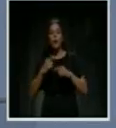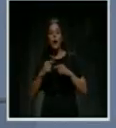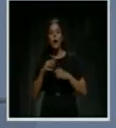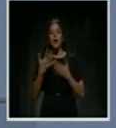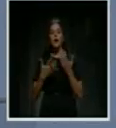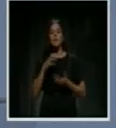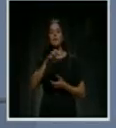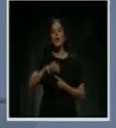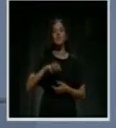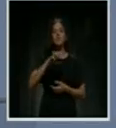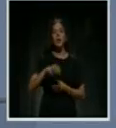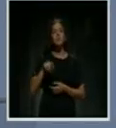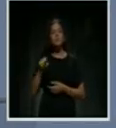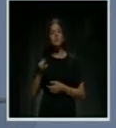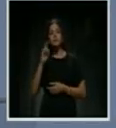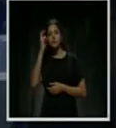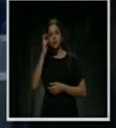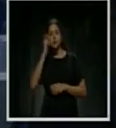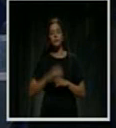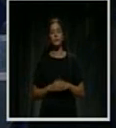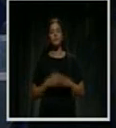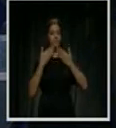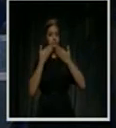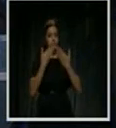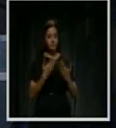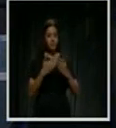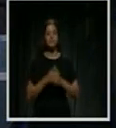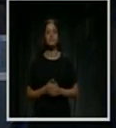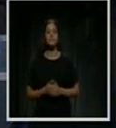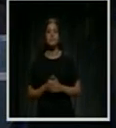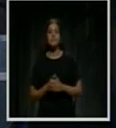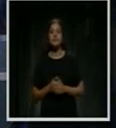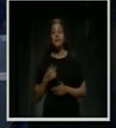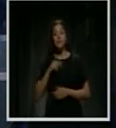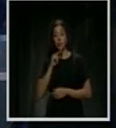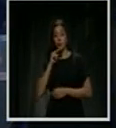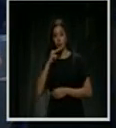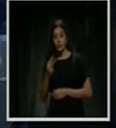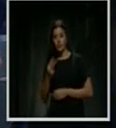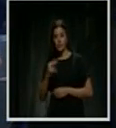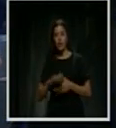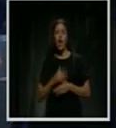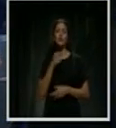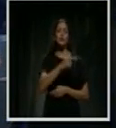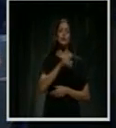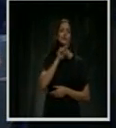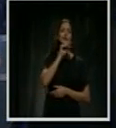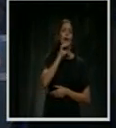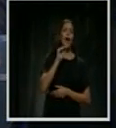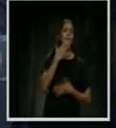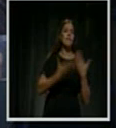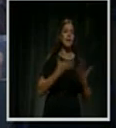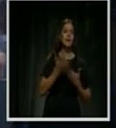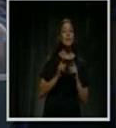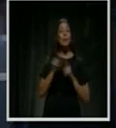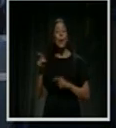l-pożizzjoni tal-Partit Nazzjonista, Dr. Grech? Grazzi ħafna. Ovvjament rid nispondi għaliex semma ħafna affarijiet għax ma semmix fejn jidħol